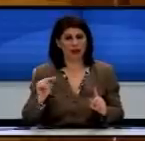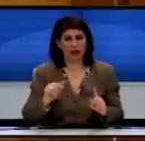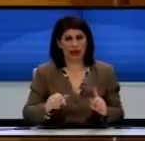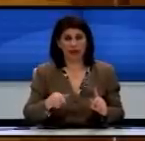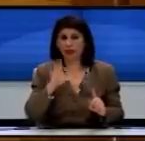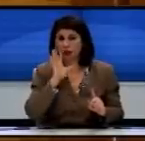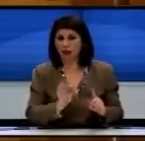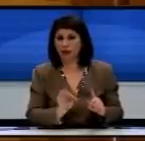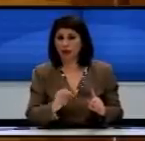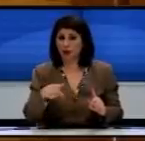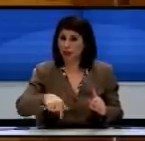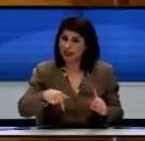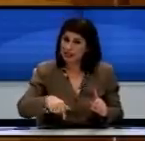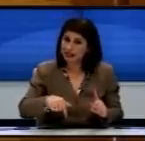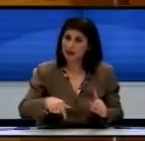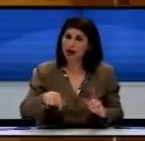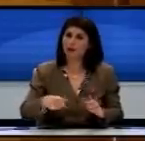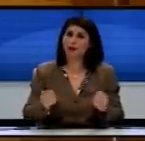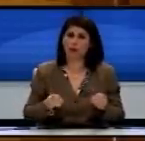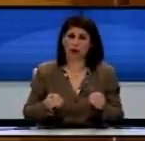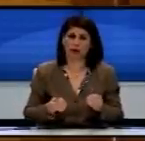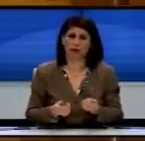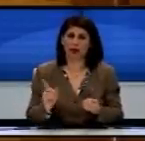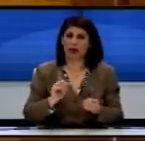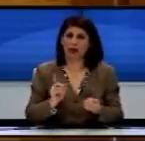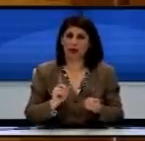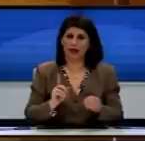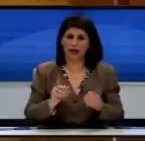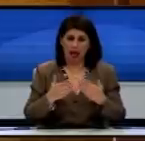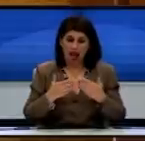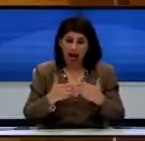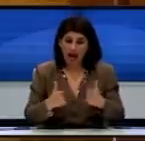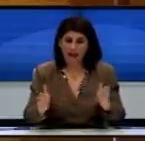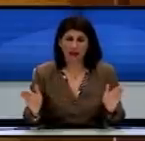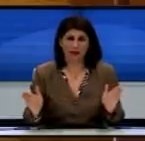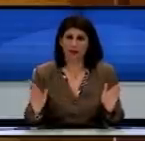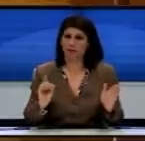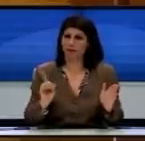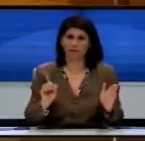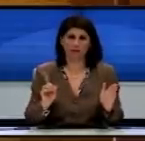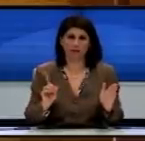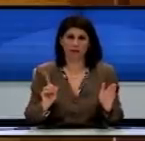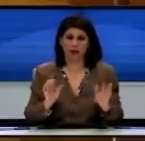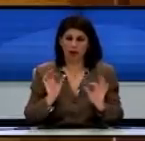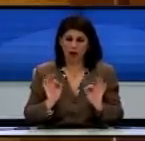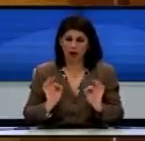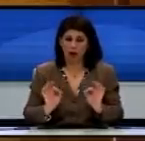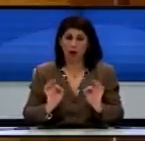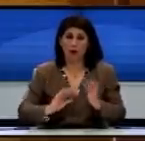λοιπόν είναι η πραγματικότητα. Και σήμερα αυτό το οποίο κάνουμε δεν είναι άνοιγμα, θα το ξαναπώ. Είναι μια